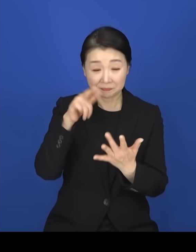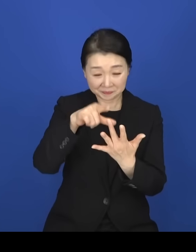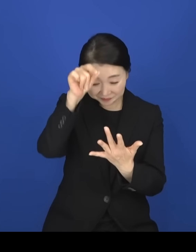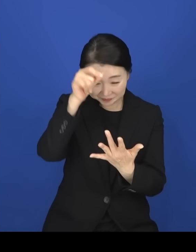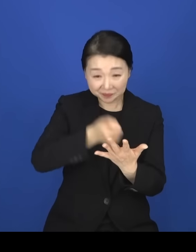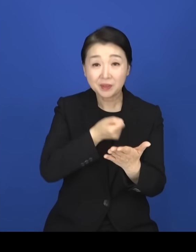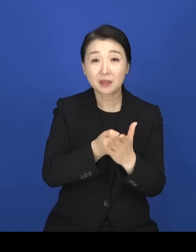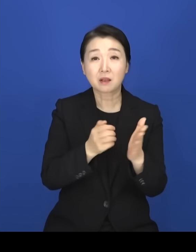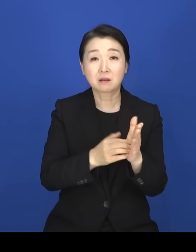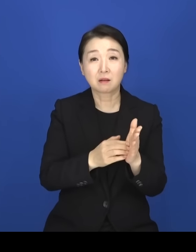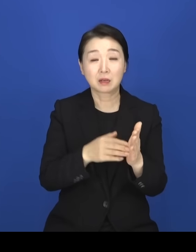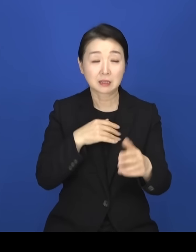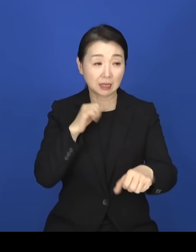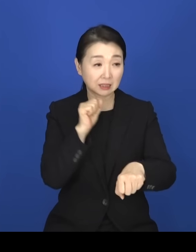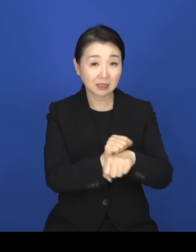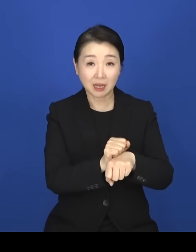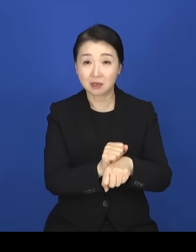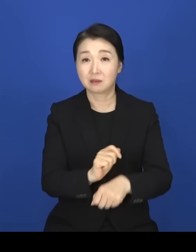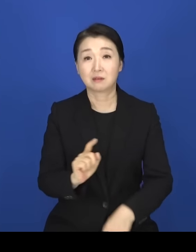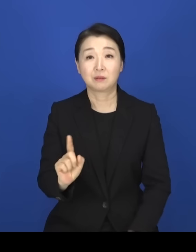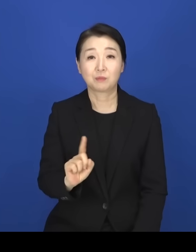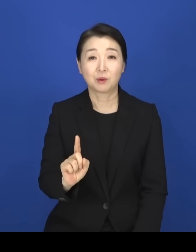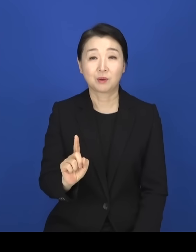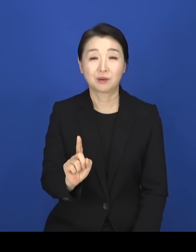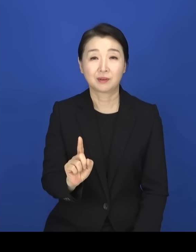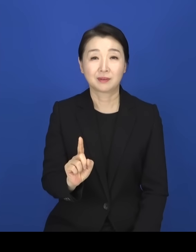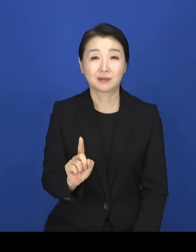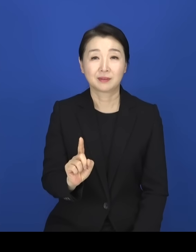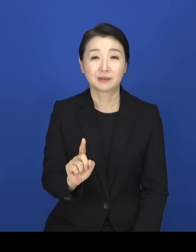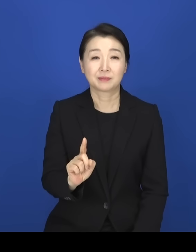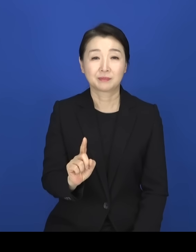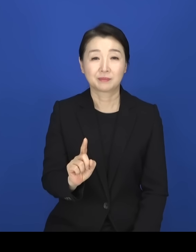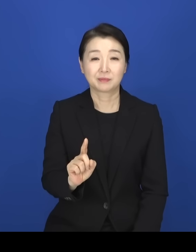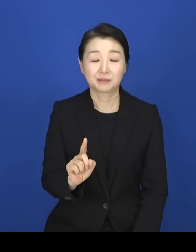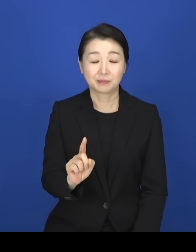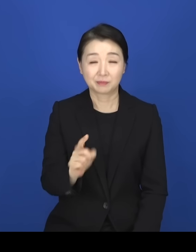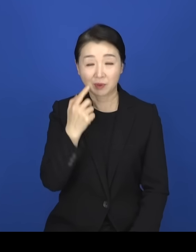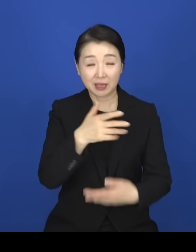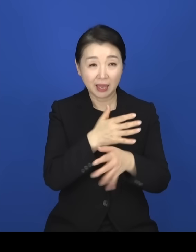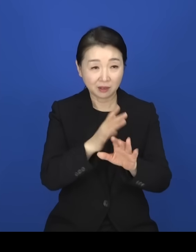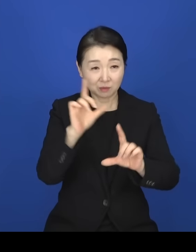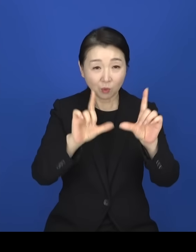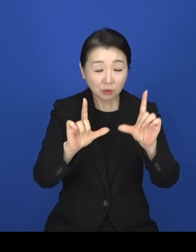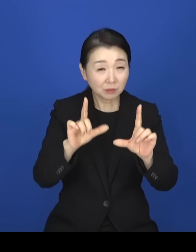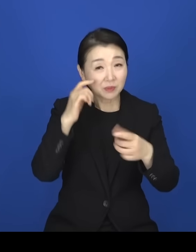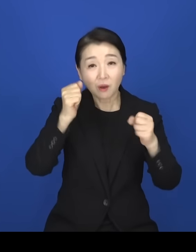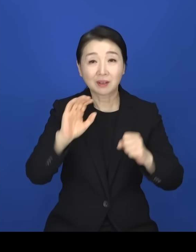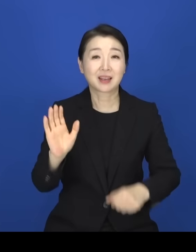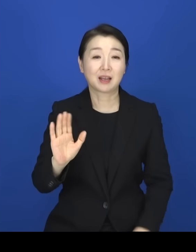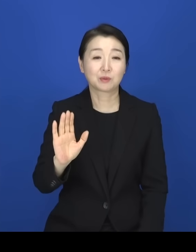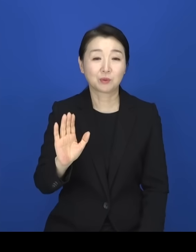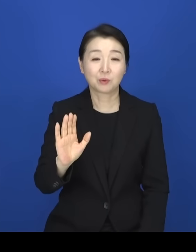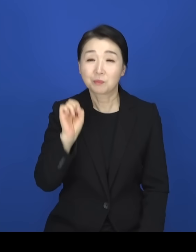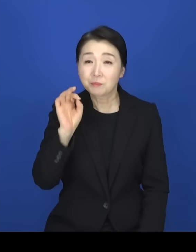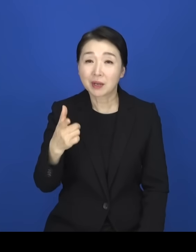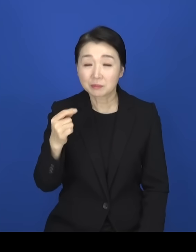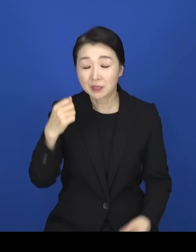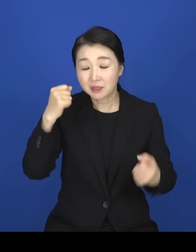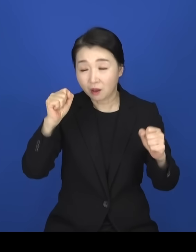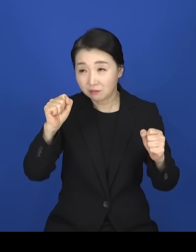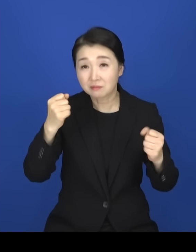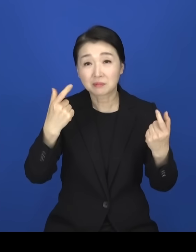막 특출나게 할 수 있는 이렇게 막 개그 캐릭터의 연기보다는 제가 아까 말씀드렸다시피 연극 배우